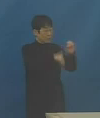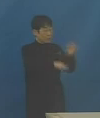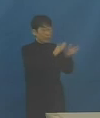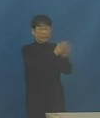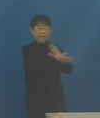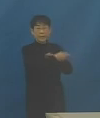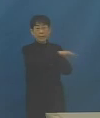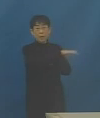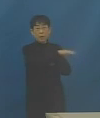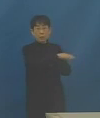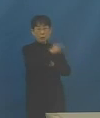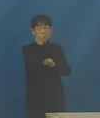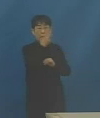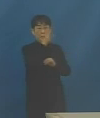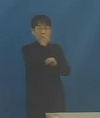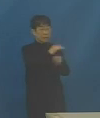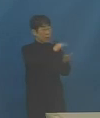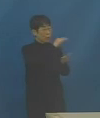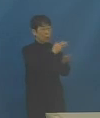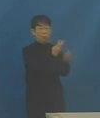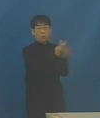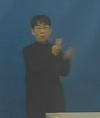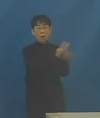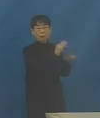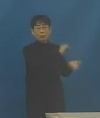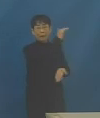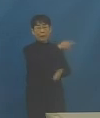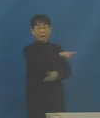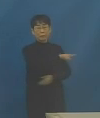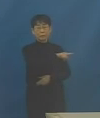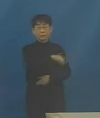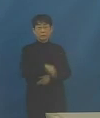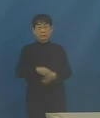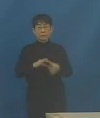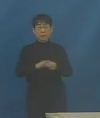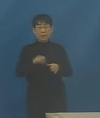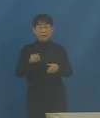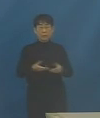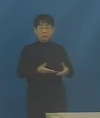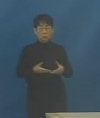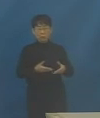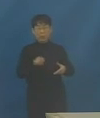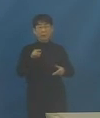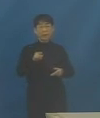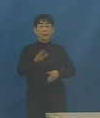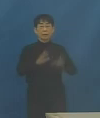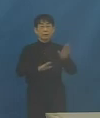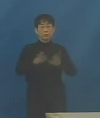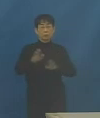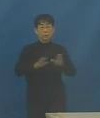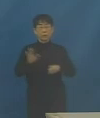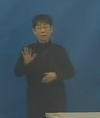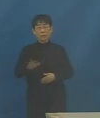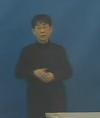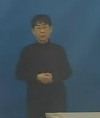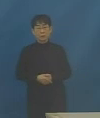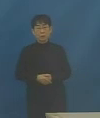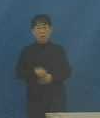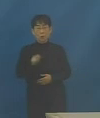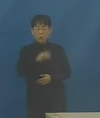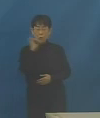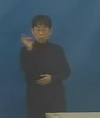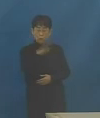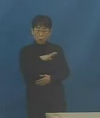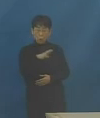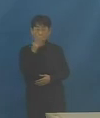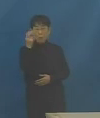といやそんなことでちょっと今あの不安定な状況を見始めていますのでどういうふうにこの無料検査の